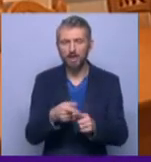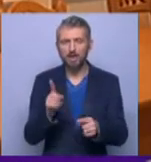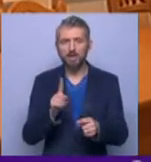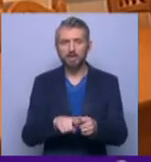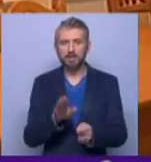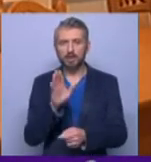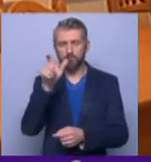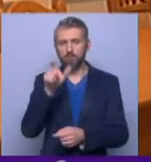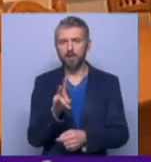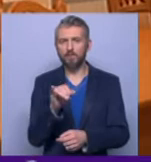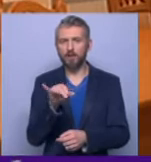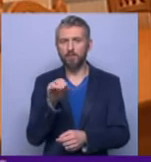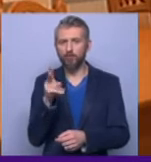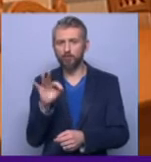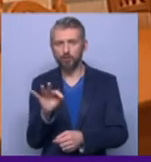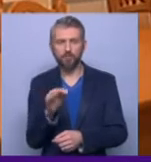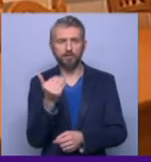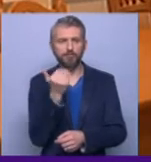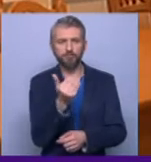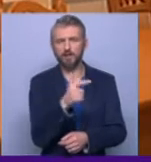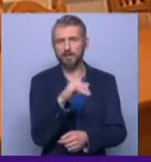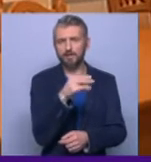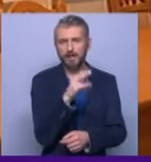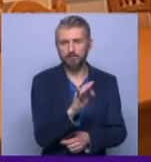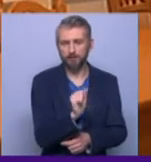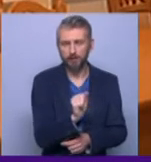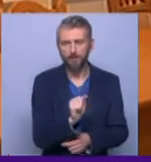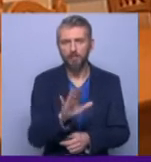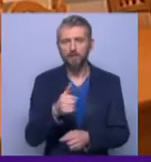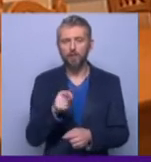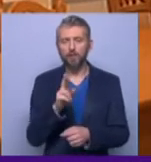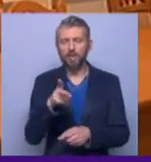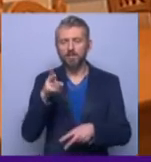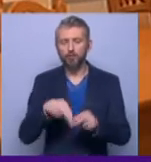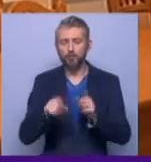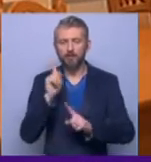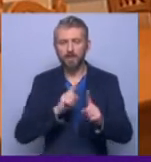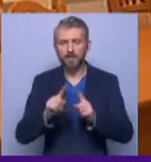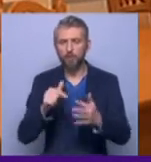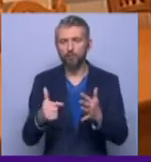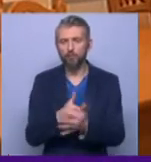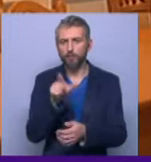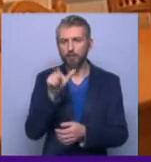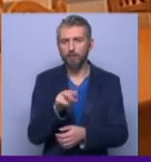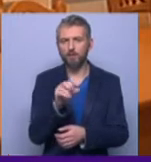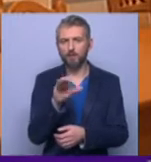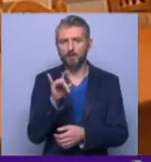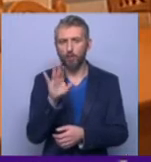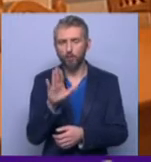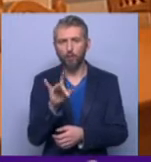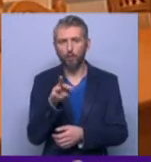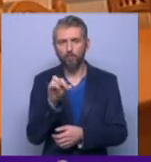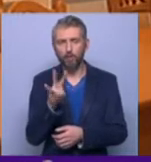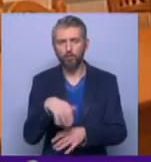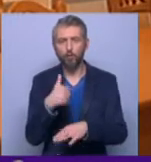пана Наливайченка та пана Гриценка. І після того, як завершилося засідання, знову ж таки, пан Насіров Роман,